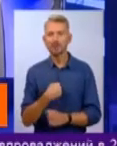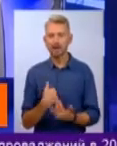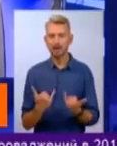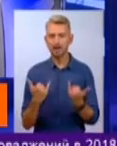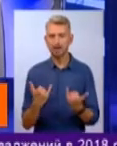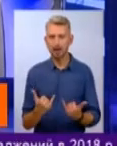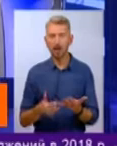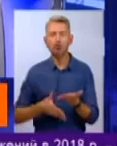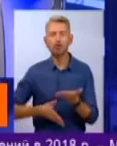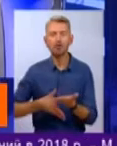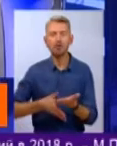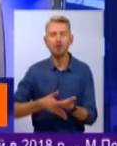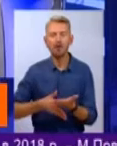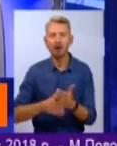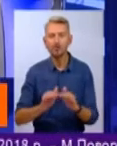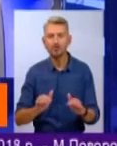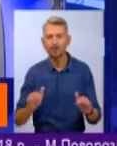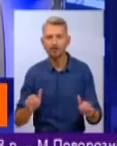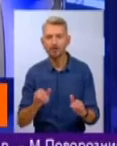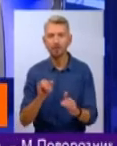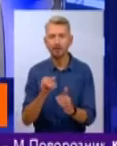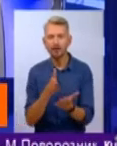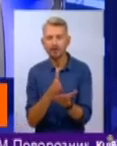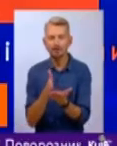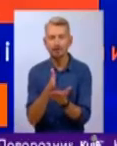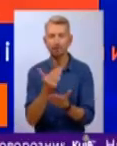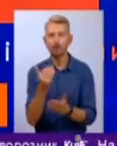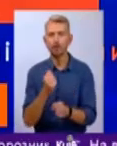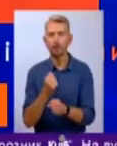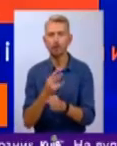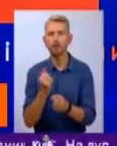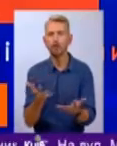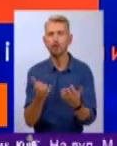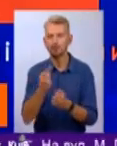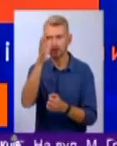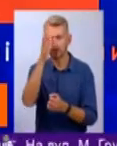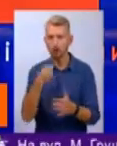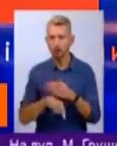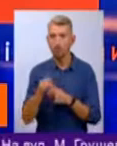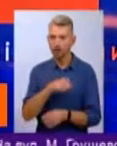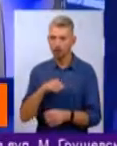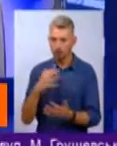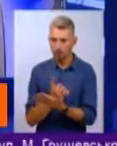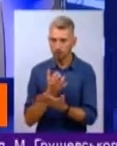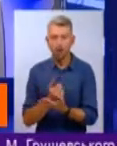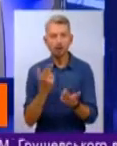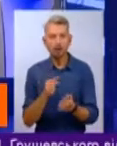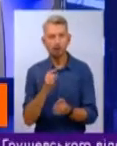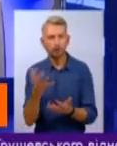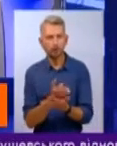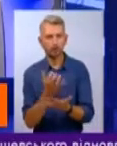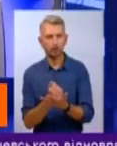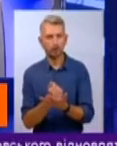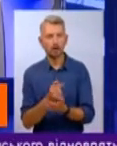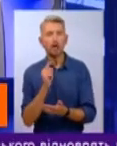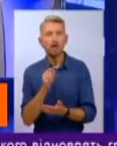тепер допомагаю дітям і скеровую їх роботу на отримання цих знань. Тобто вони здобувачі? Так, вони здобувачі.